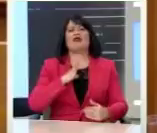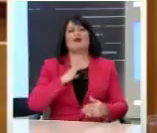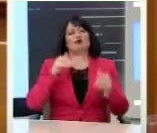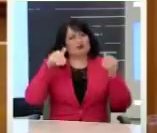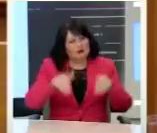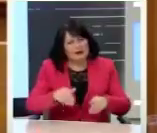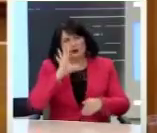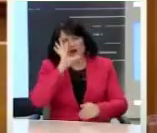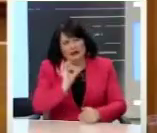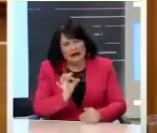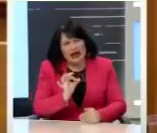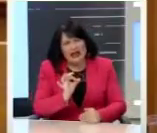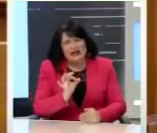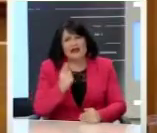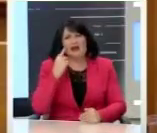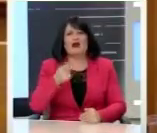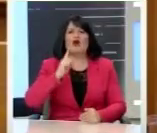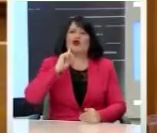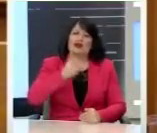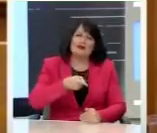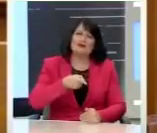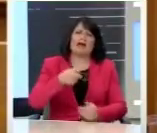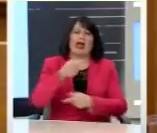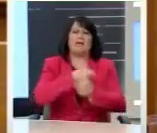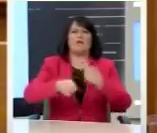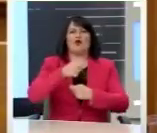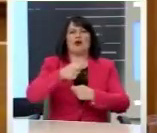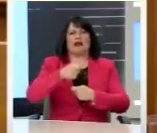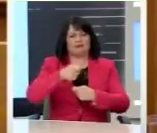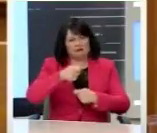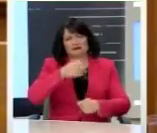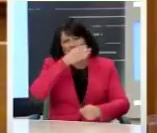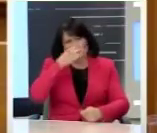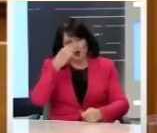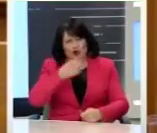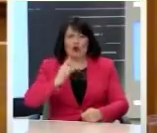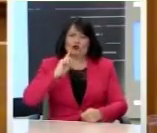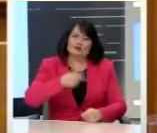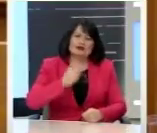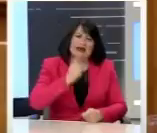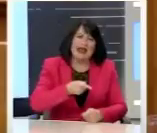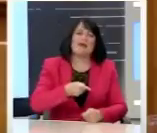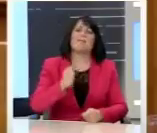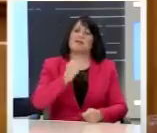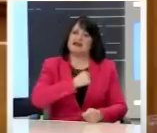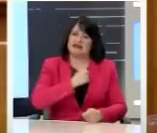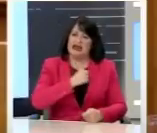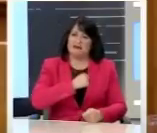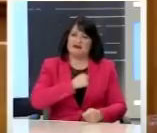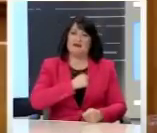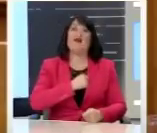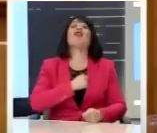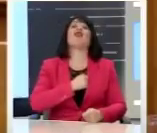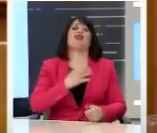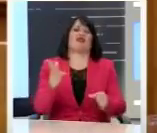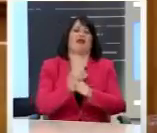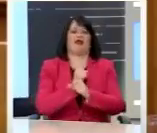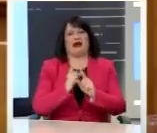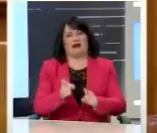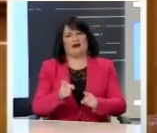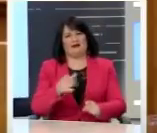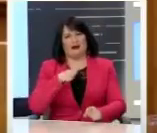την αλήθεια και όχι τα κελέσματα του Εσκομπάρ, ο οποίος κύριε της αντιπολίτευσης, πιστέψτε με, δεν θα επικρατήσει.